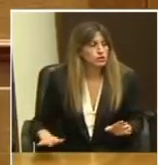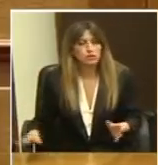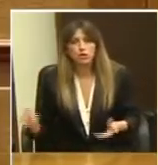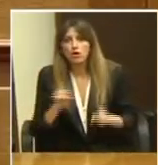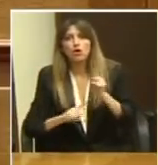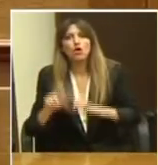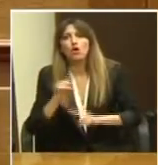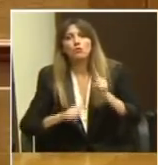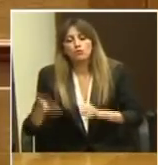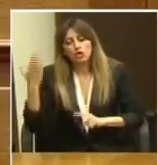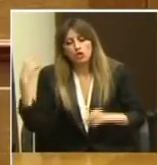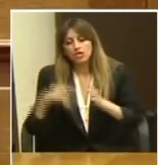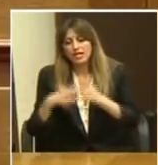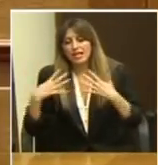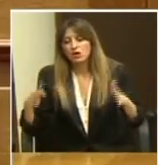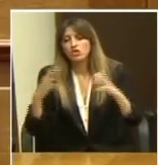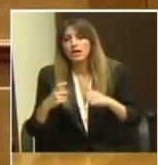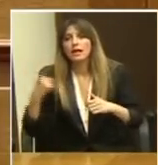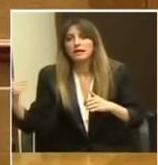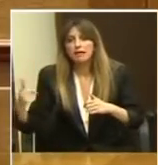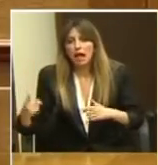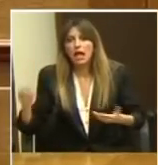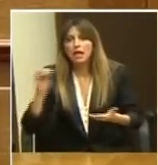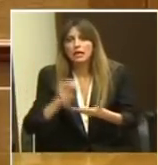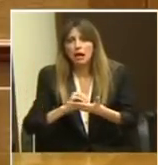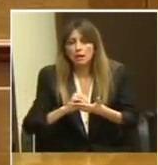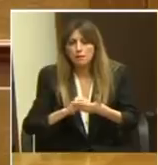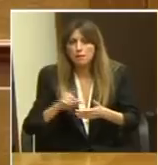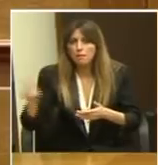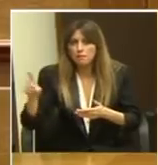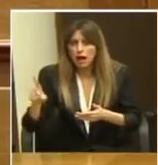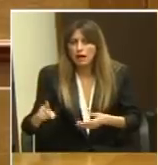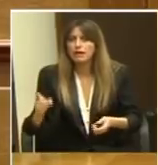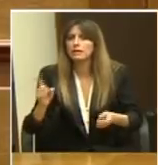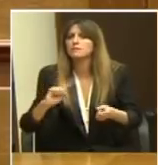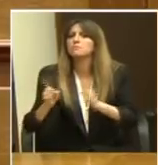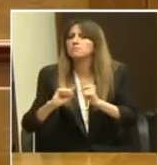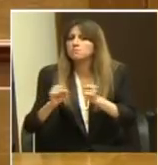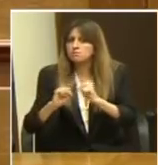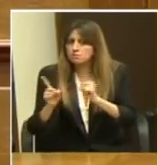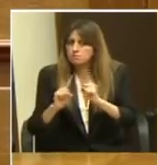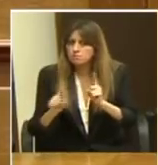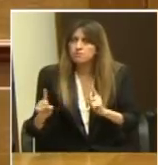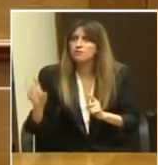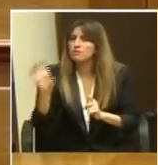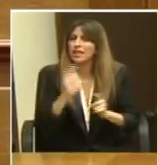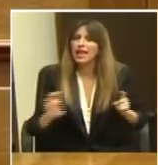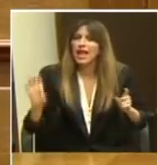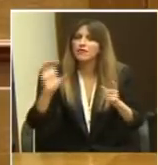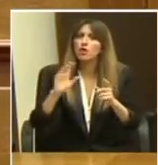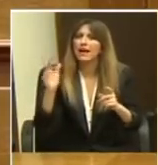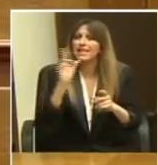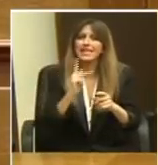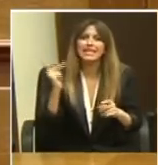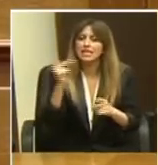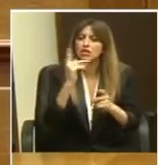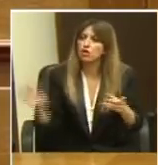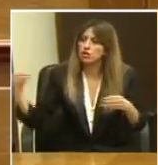του 1991 και μάλιστα σε κανονισμό της Ευρωπαϊκής Κοινότητας που αφορούσε την εισαγωγή προϊόντων από τις δημοκρατίες της Βοσνίας και της